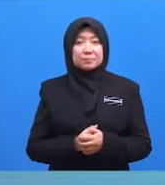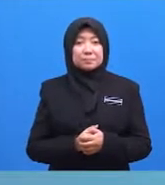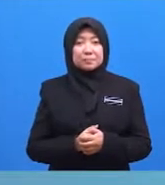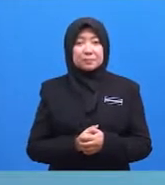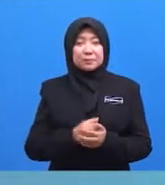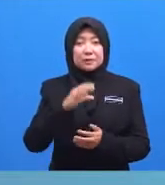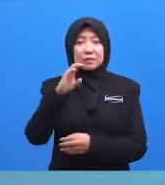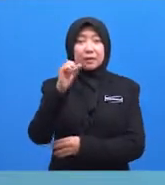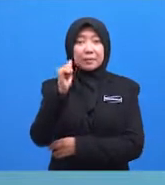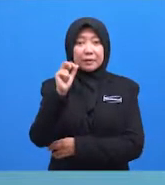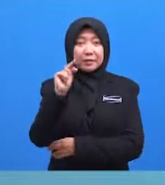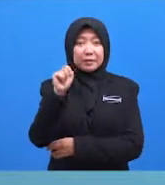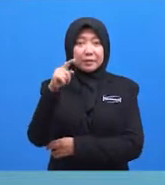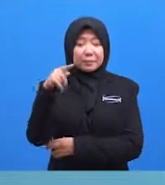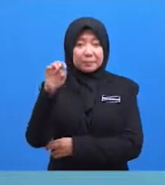kanapé.